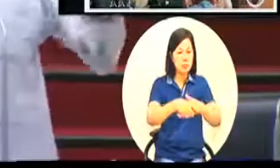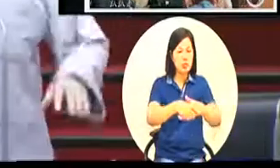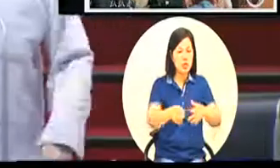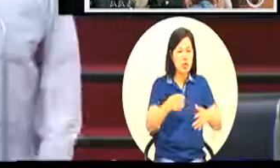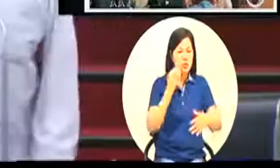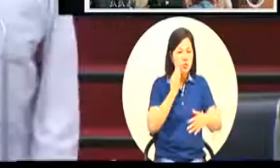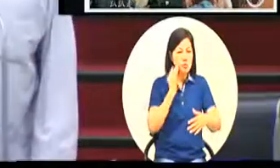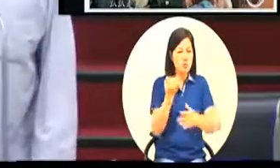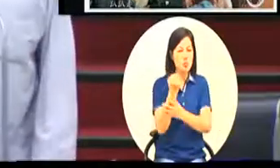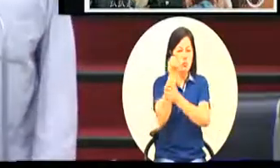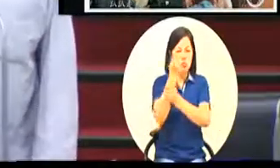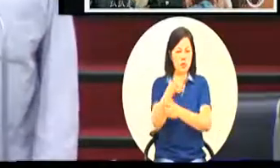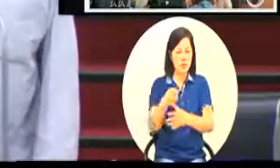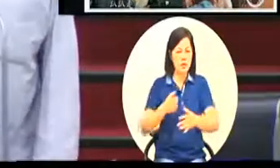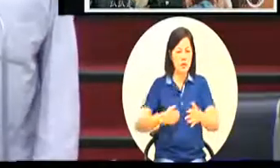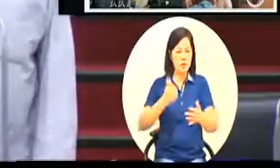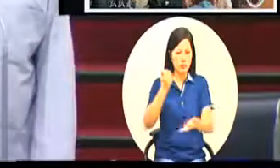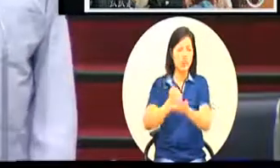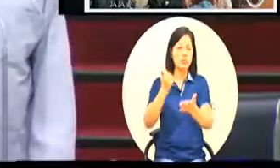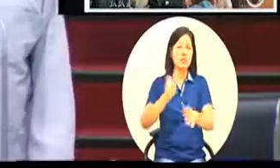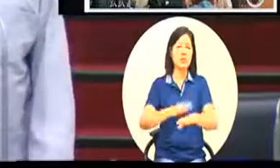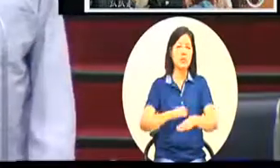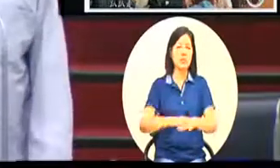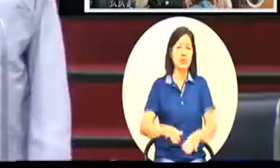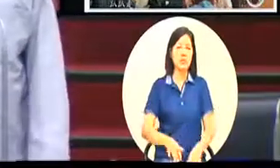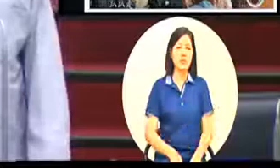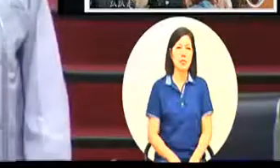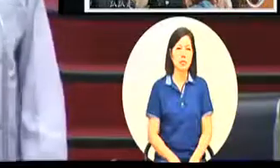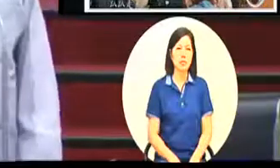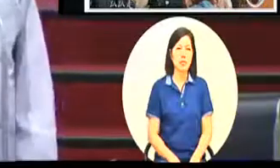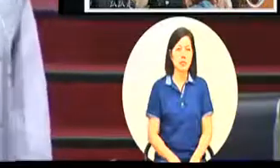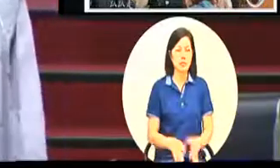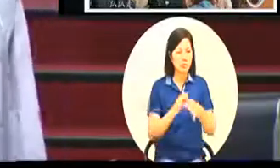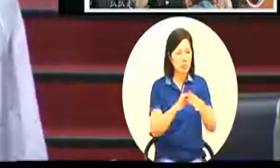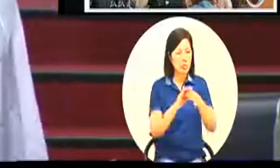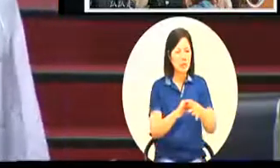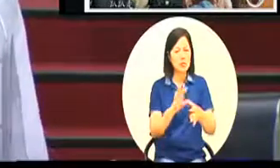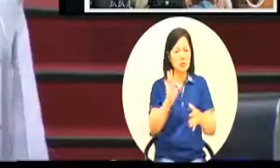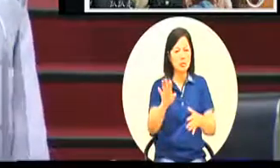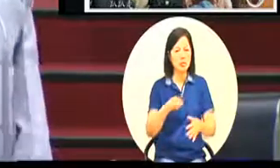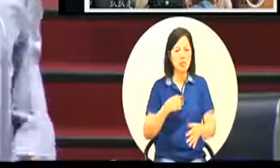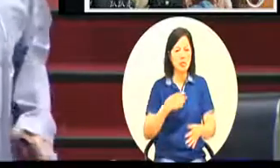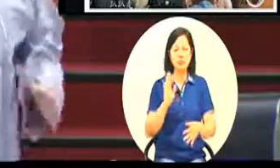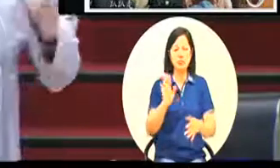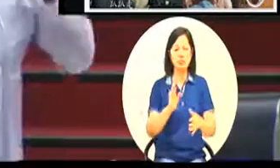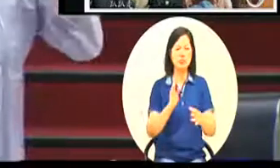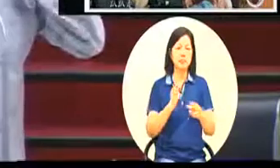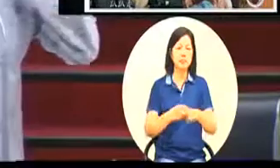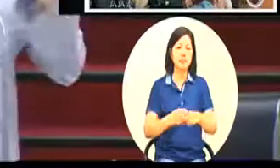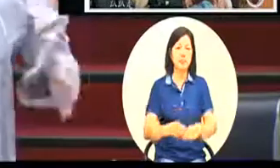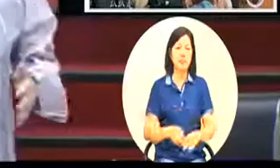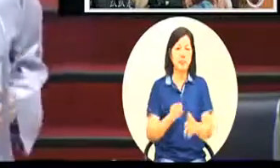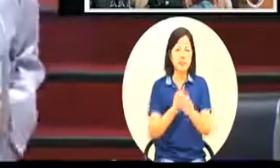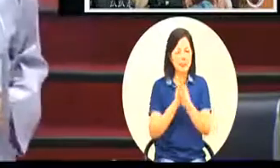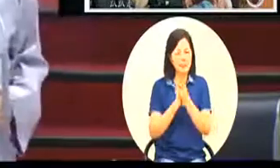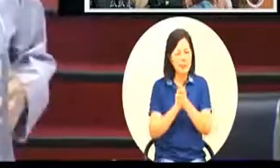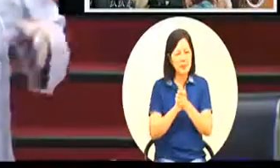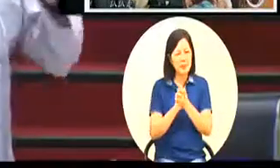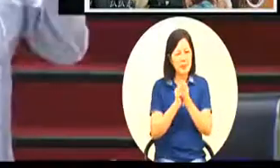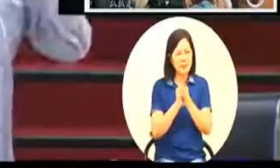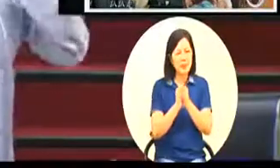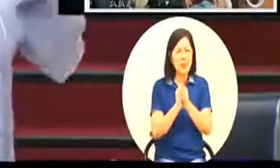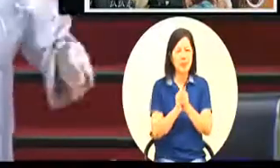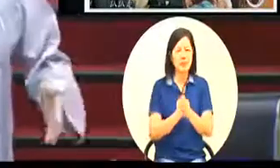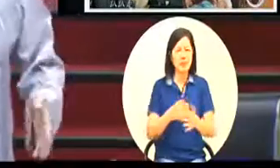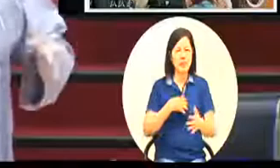咧甲听着独算啊啦？敢会关爱眼神总无伊？我无要相信，拜托，有哪甲阿